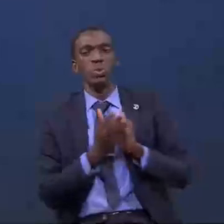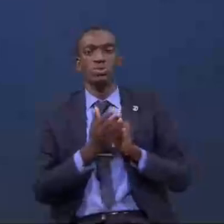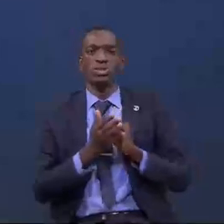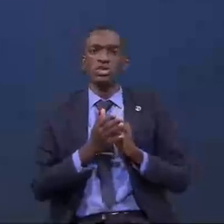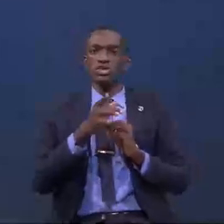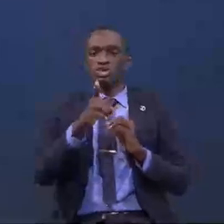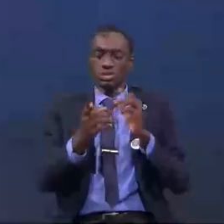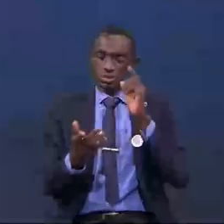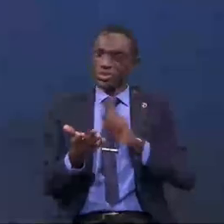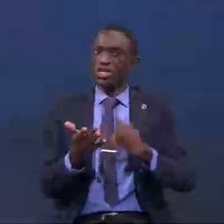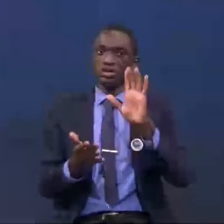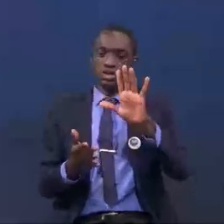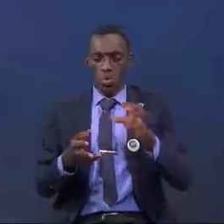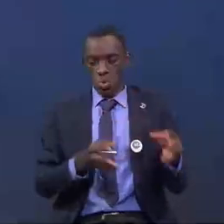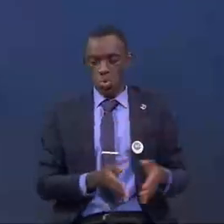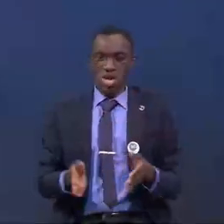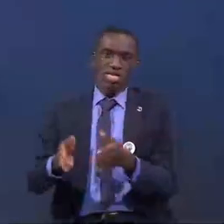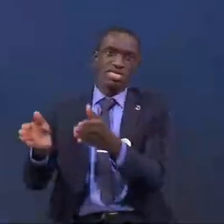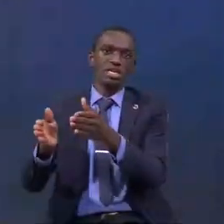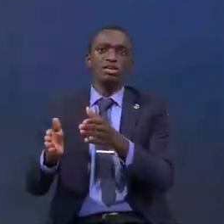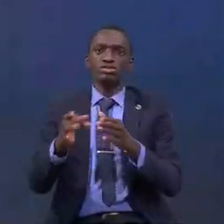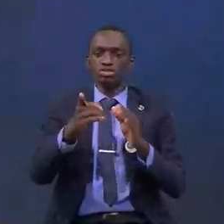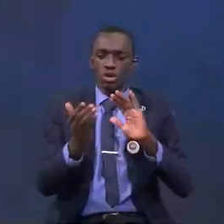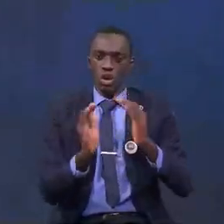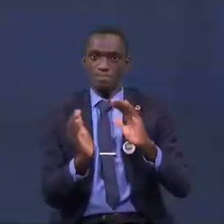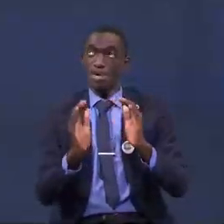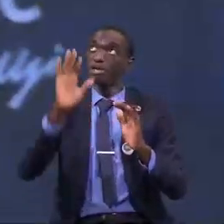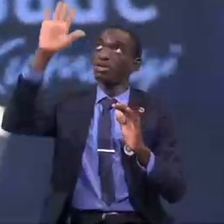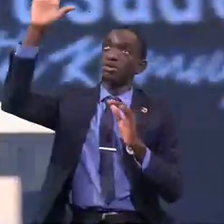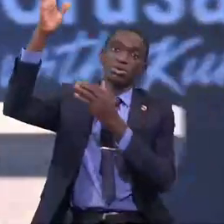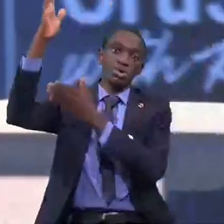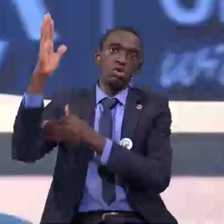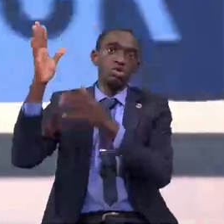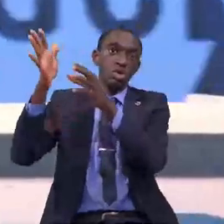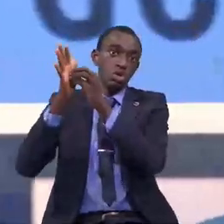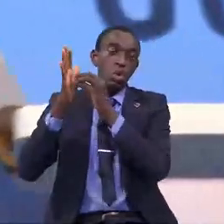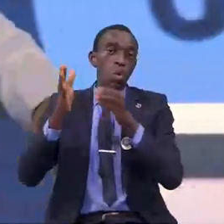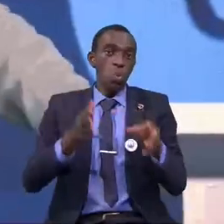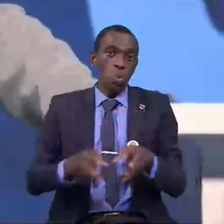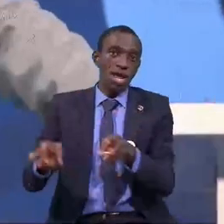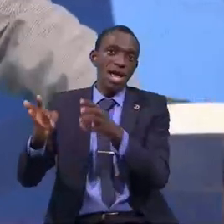regardes tes voix, et tu regardes la voix de Dieu.